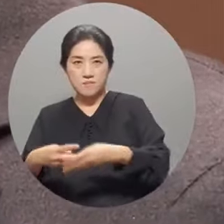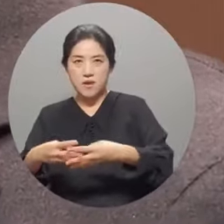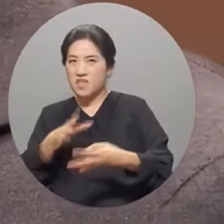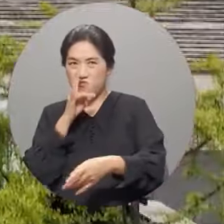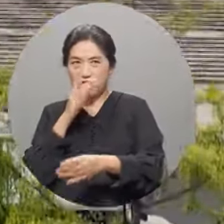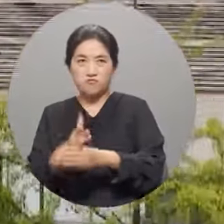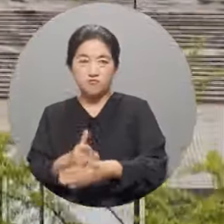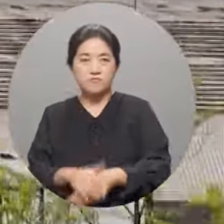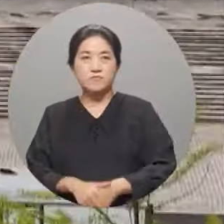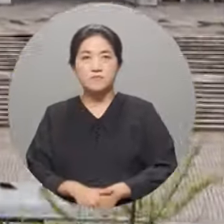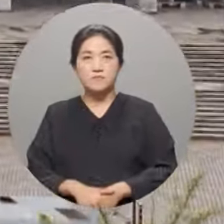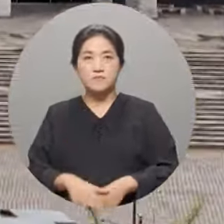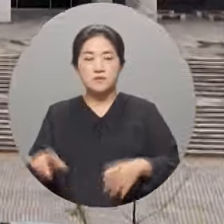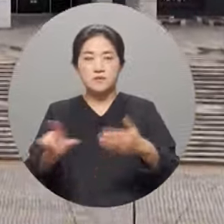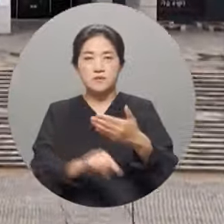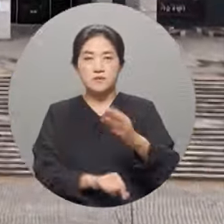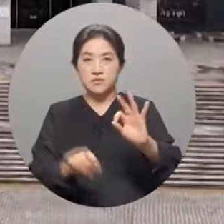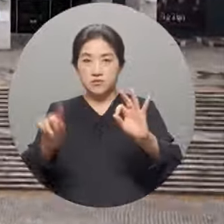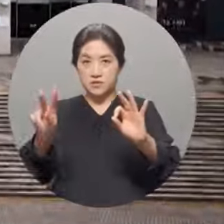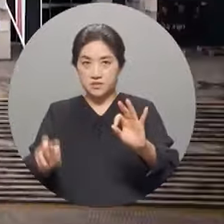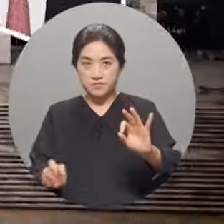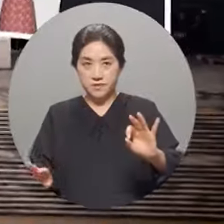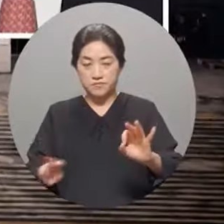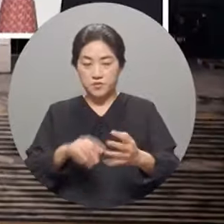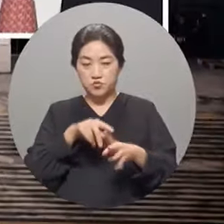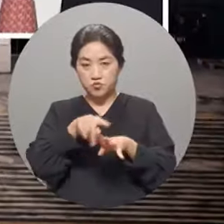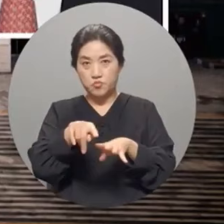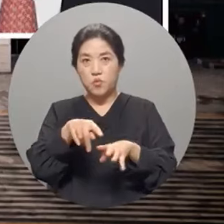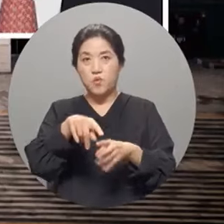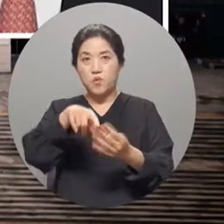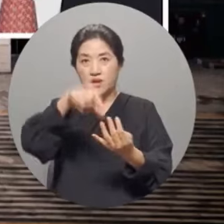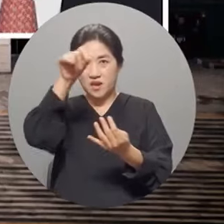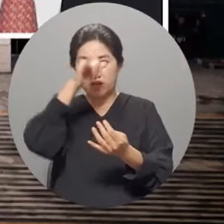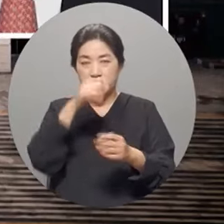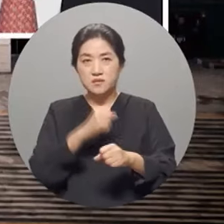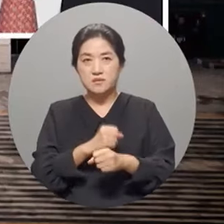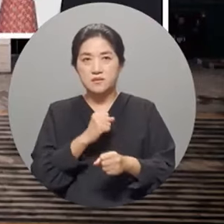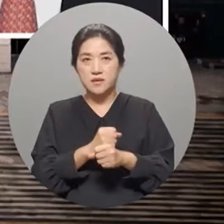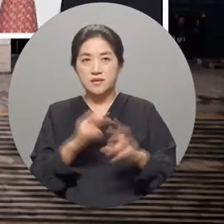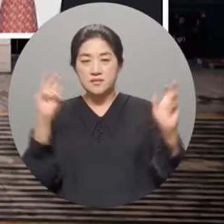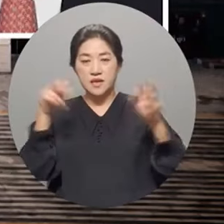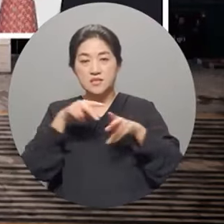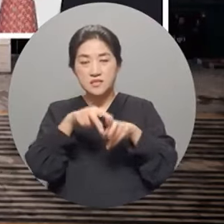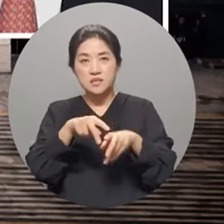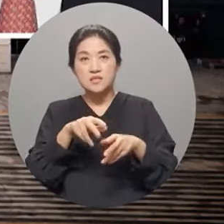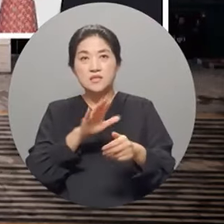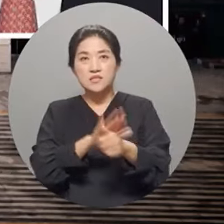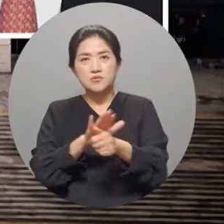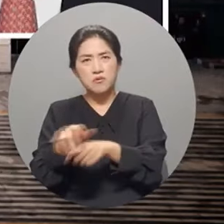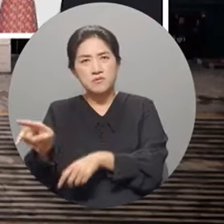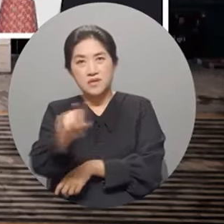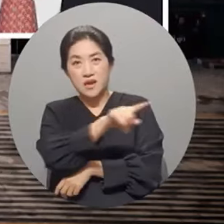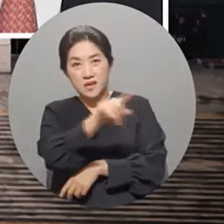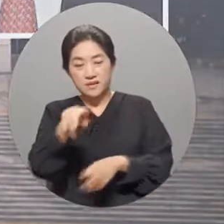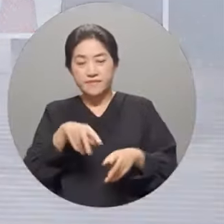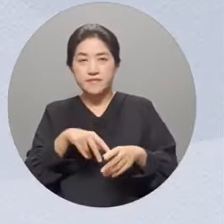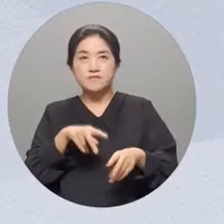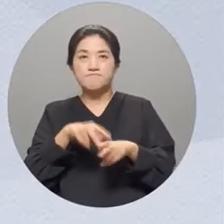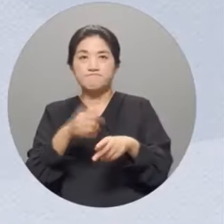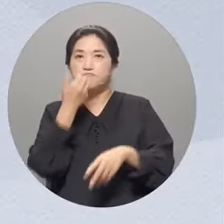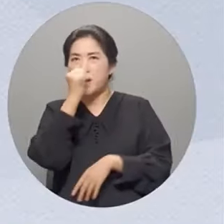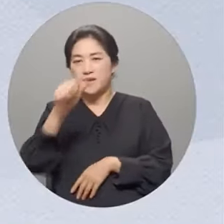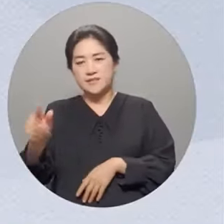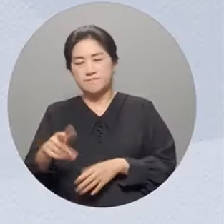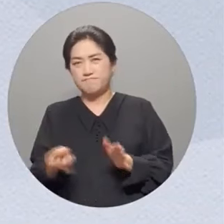있습니다 23일 후보정을 사장 지원자들에 대한 불신도 높습니다 연임